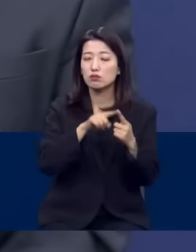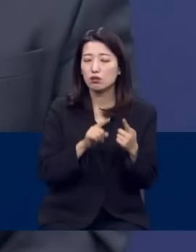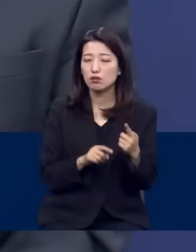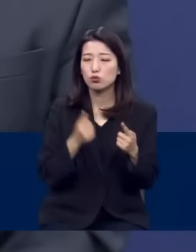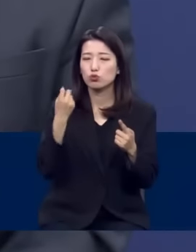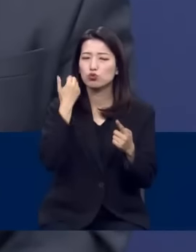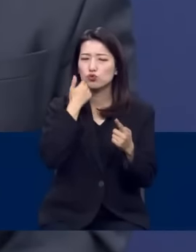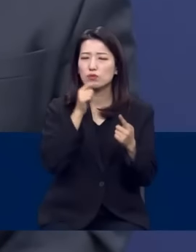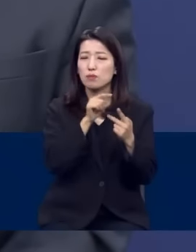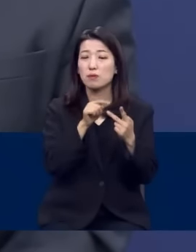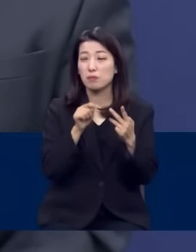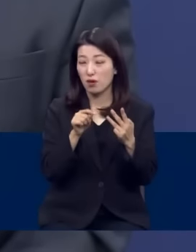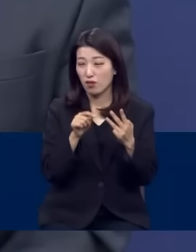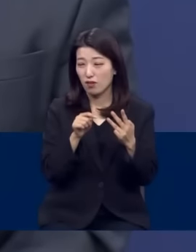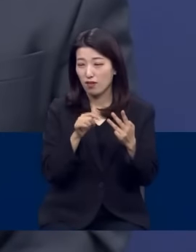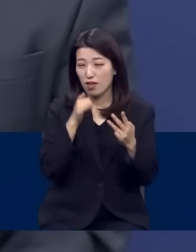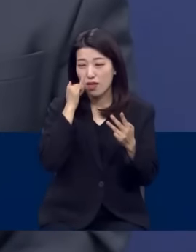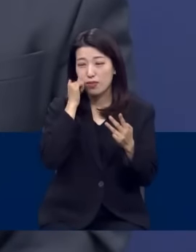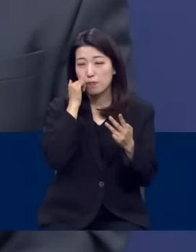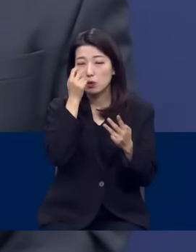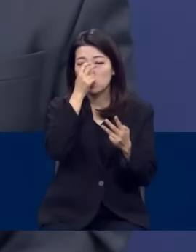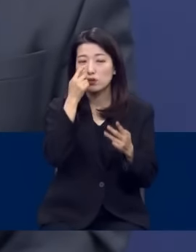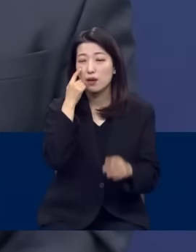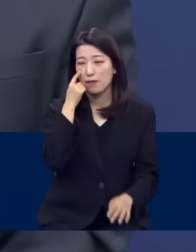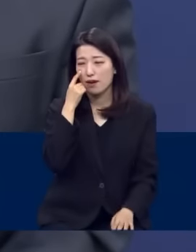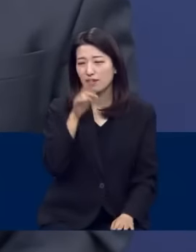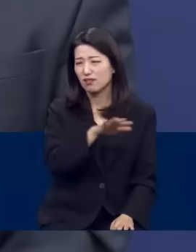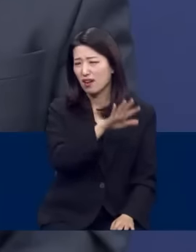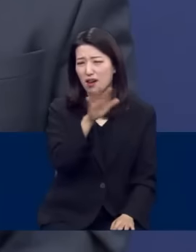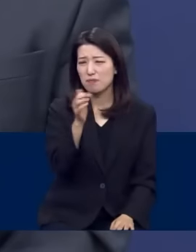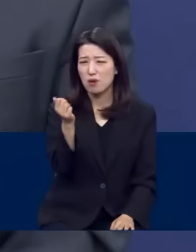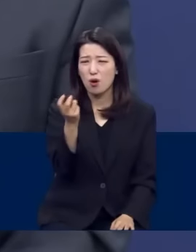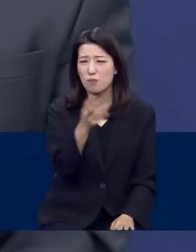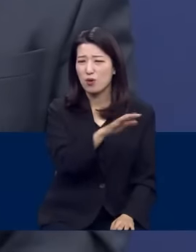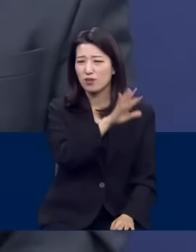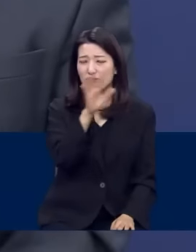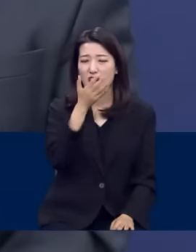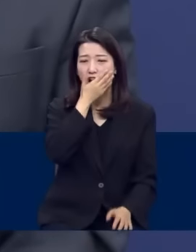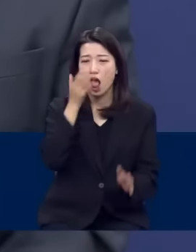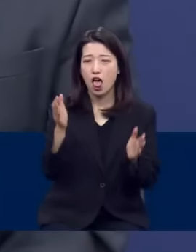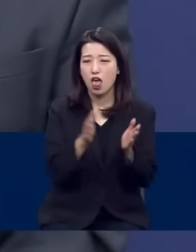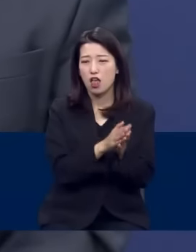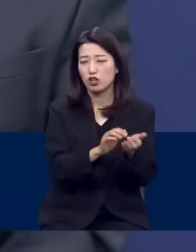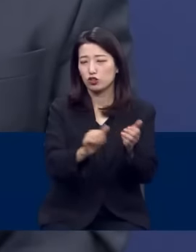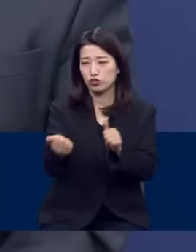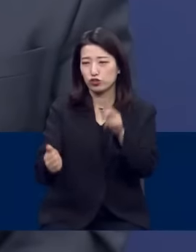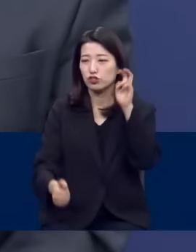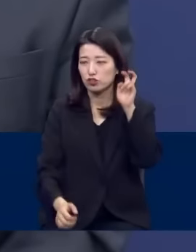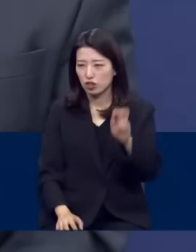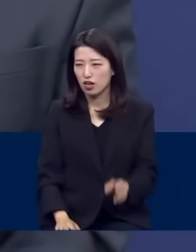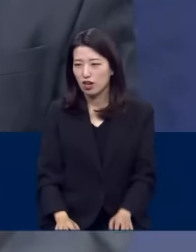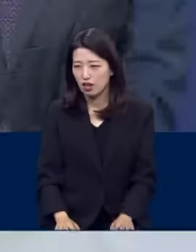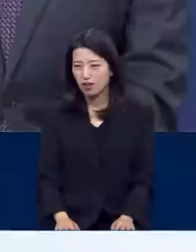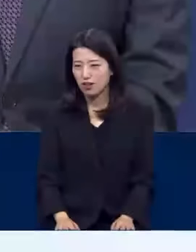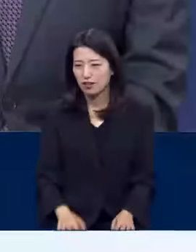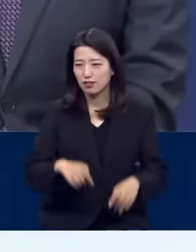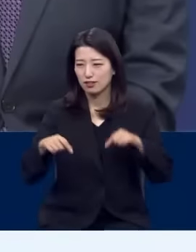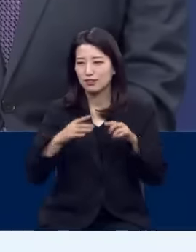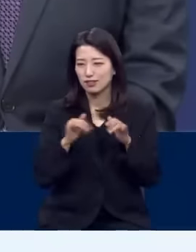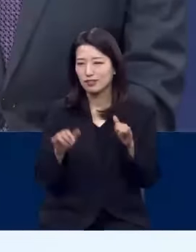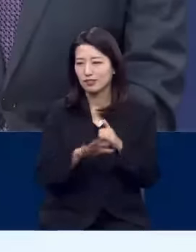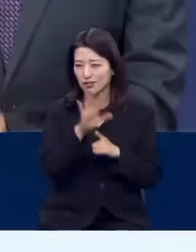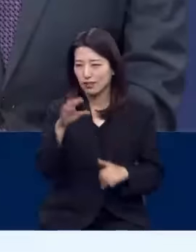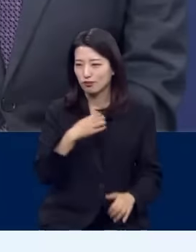휴 여러 사람 죽을거다 또 뭐 아시아 선수촌 이라든지 뭐 이런데 사는 정치는 완전히 좋을거다 뭐 이런 얘기도